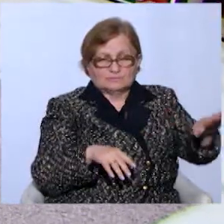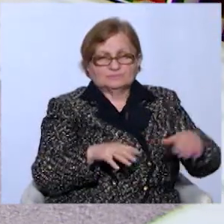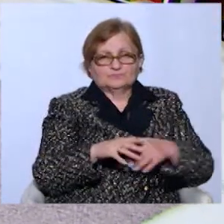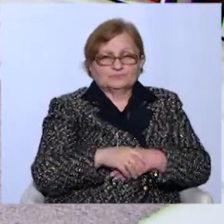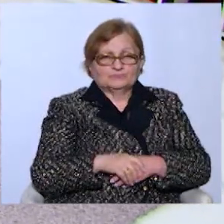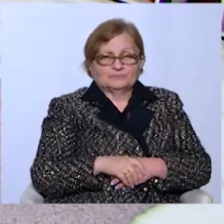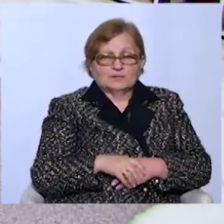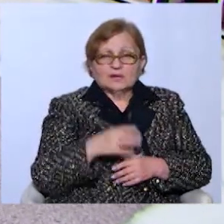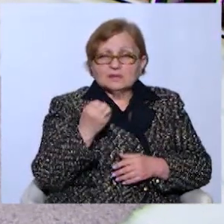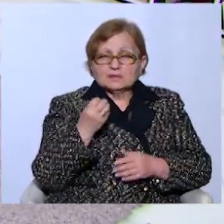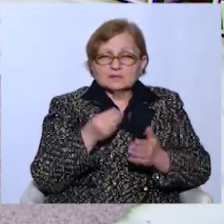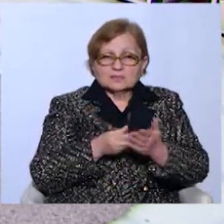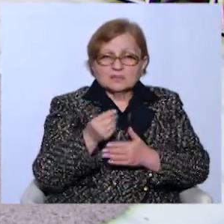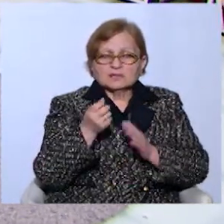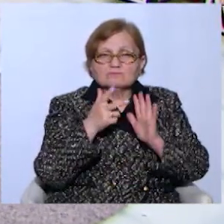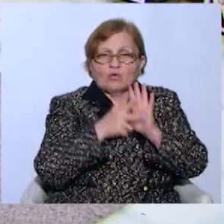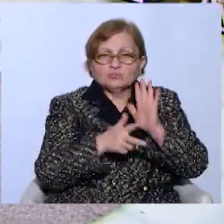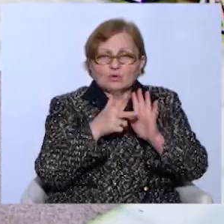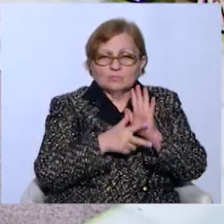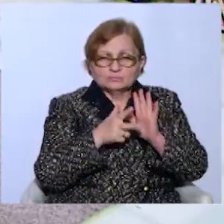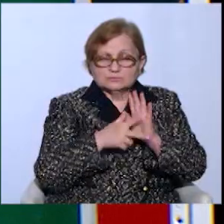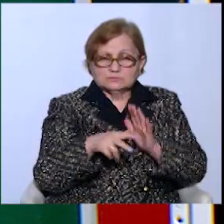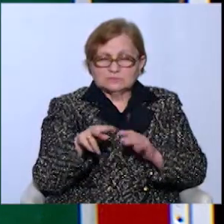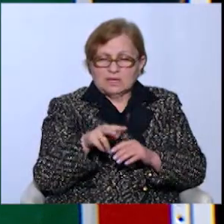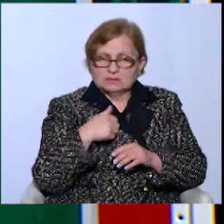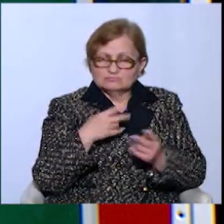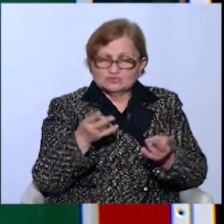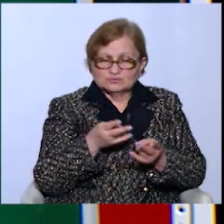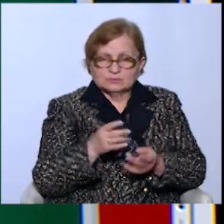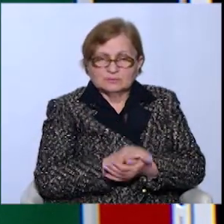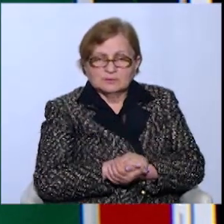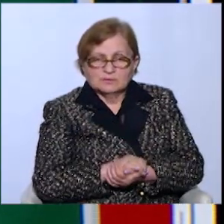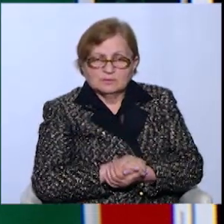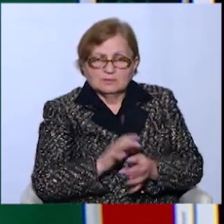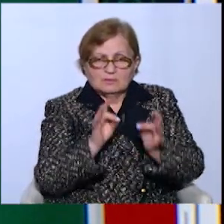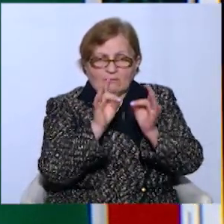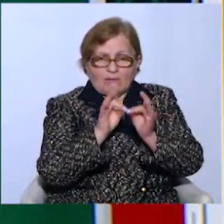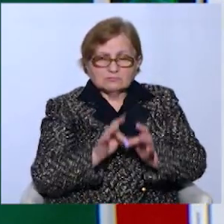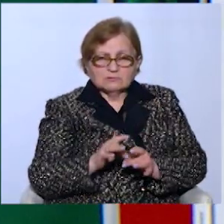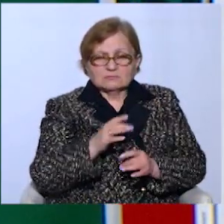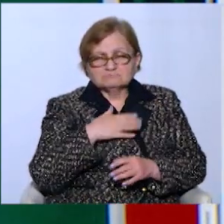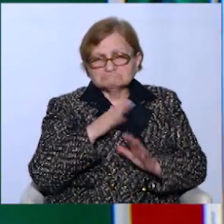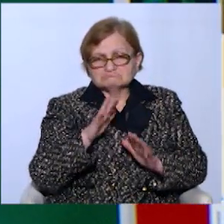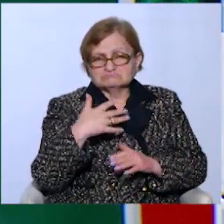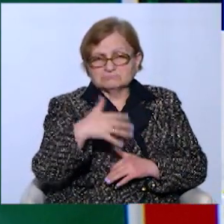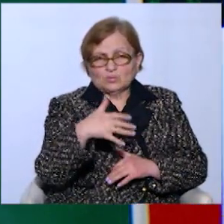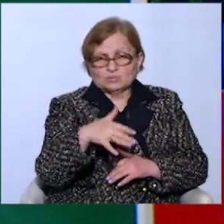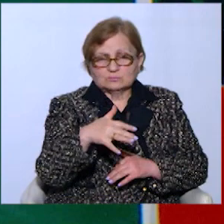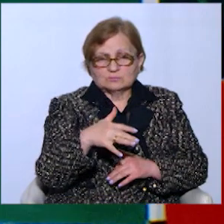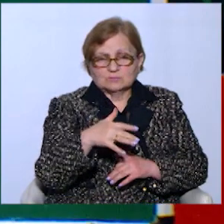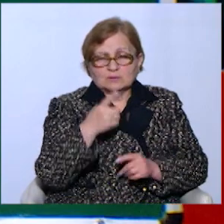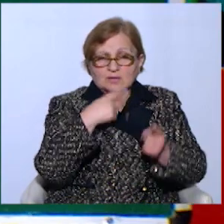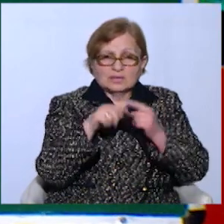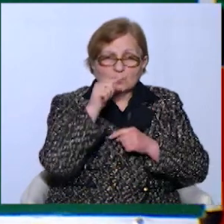ახლა გადასახდელი მაქვს 80 ლარი. 10 ლარიანებით მხოლოდ 50 ლარი მაქვს. მივდივარ